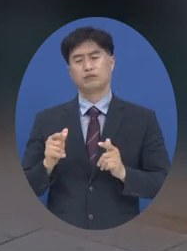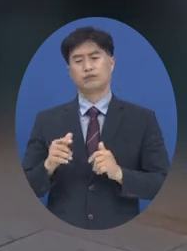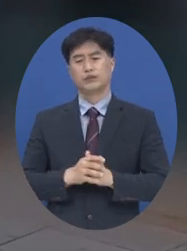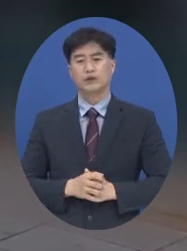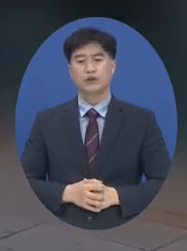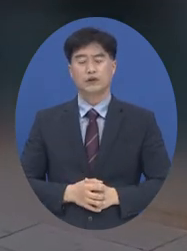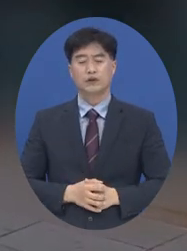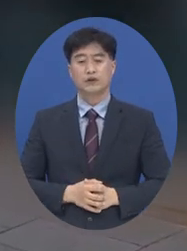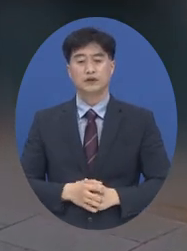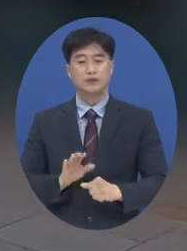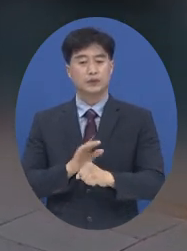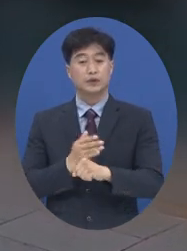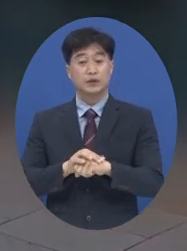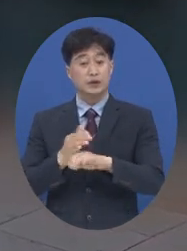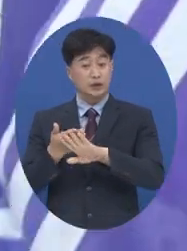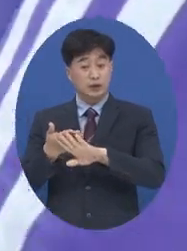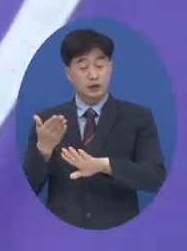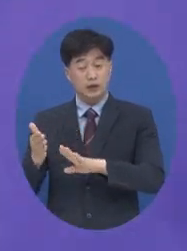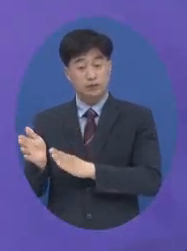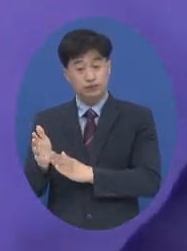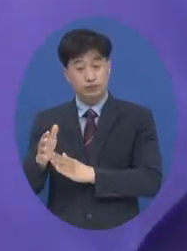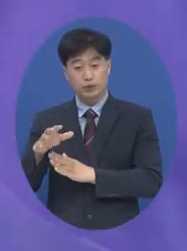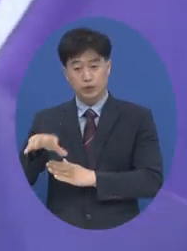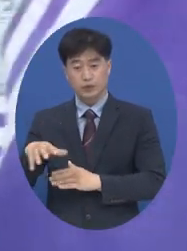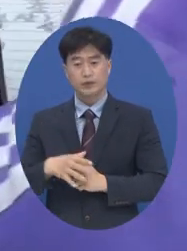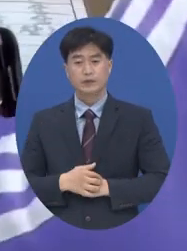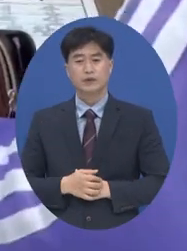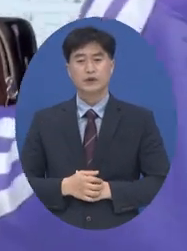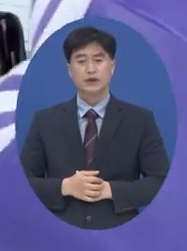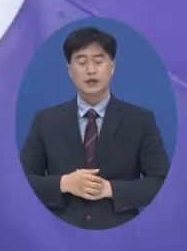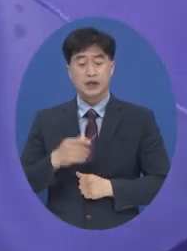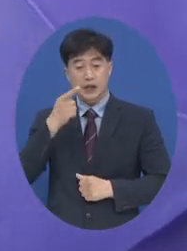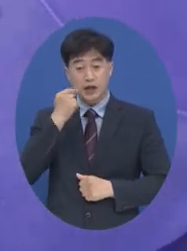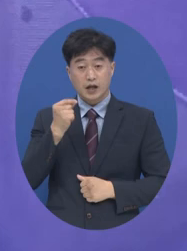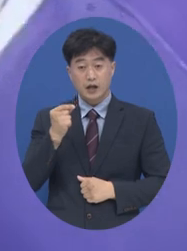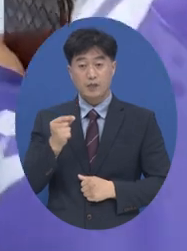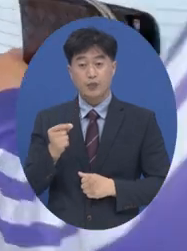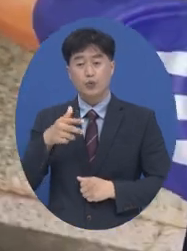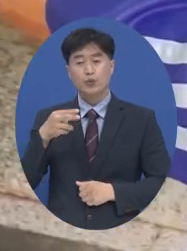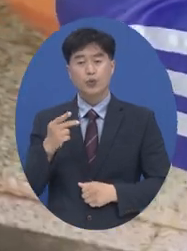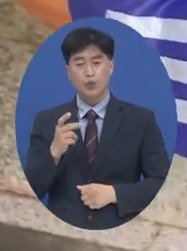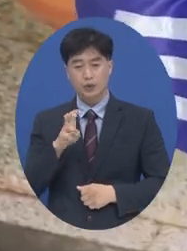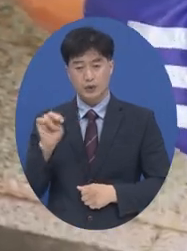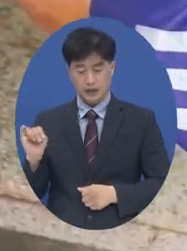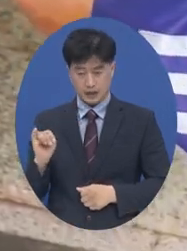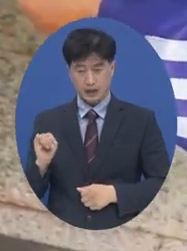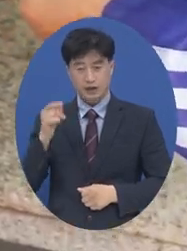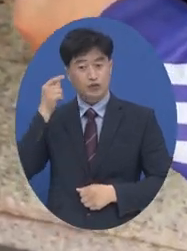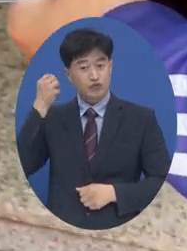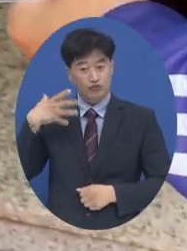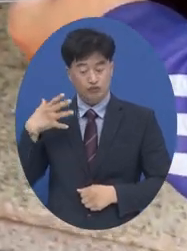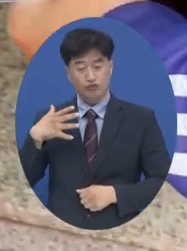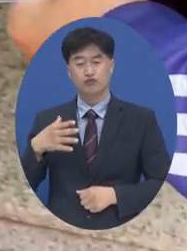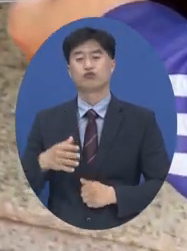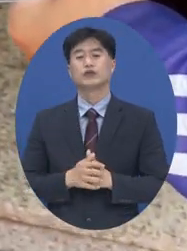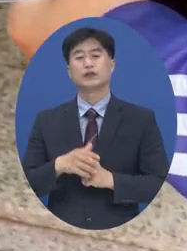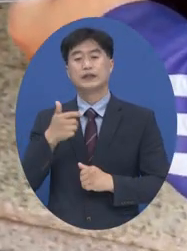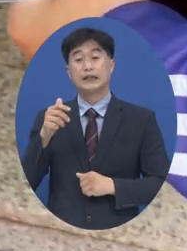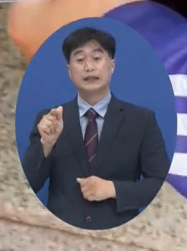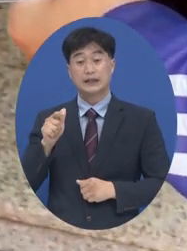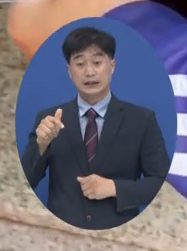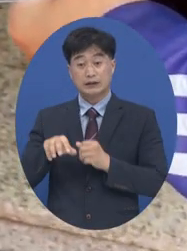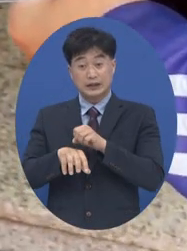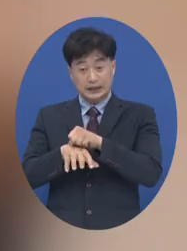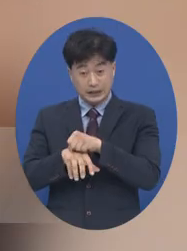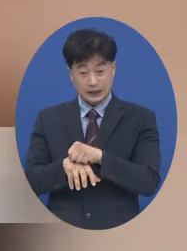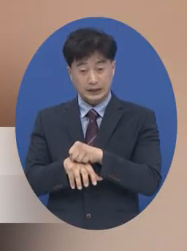또 다른 수산물 취급 음식점. 이곳에서는 일본산 도미와 중국산 낙지를 모두 국산으로 표시한 채 영업